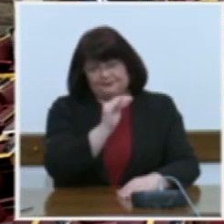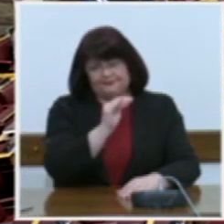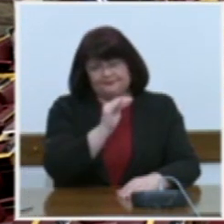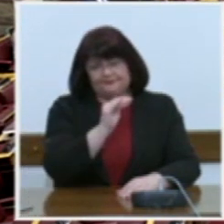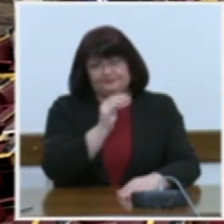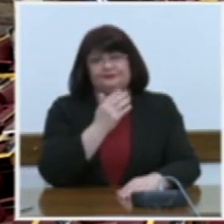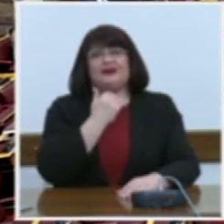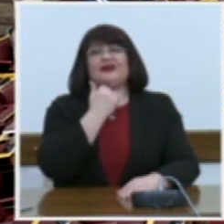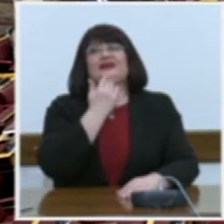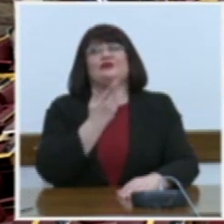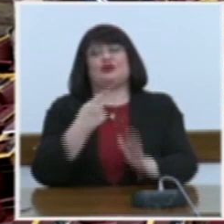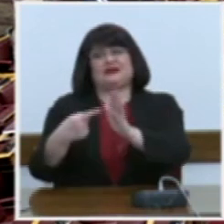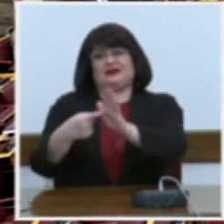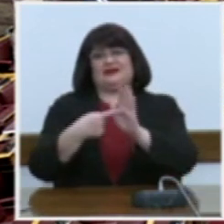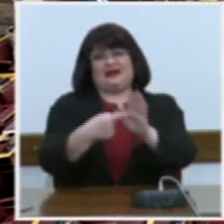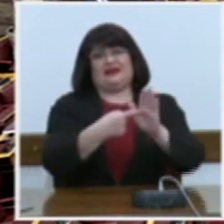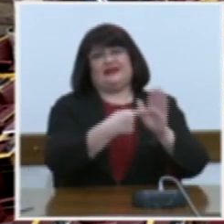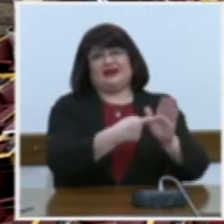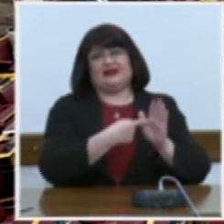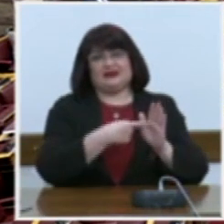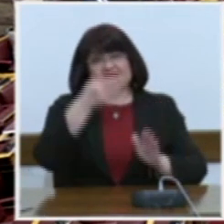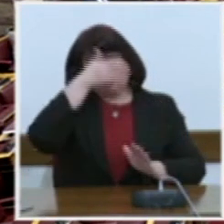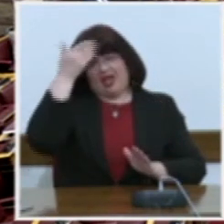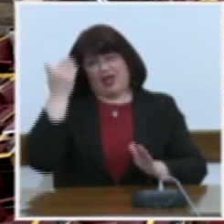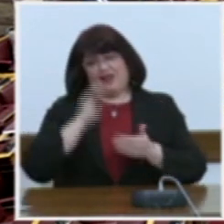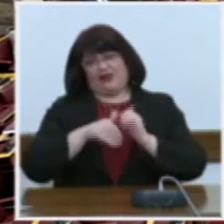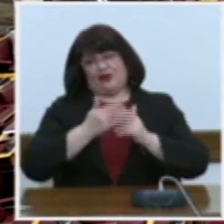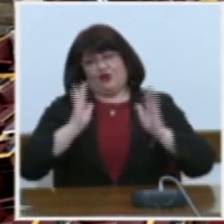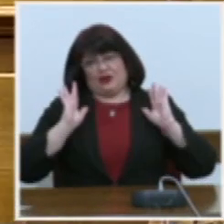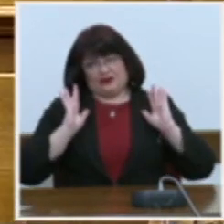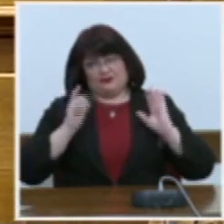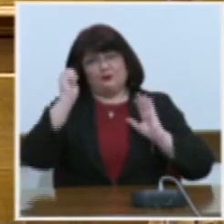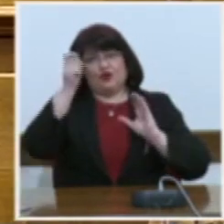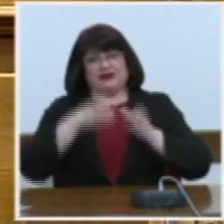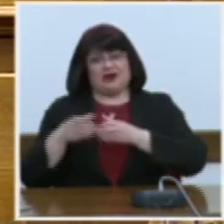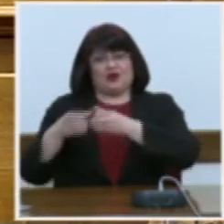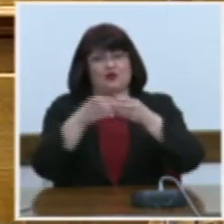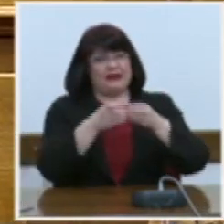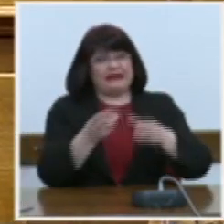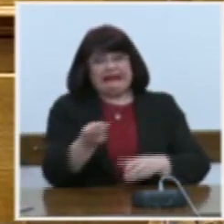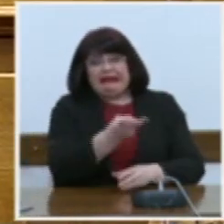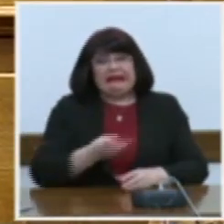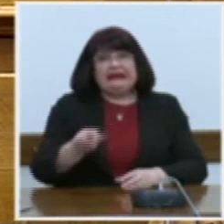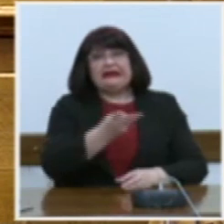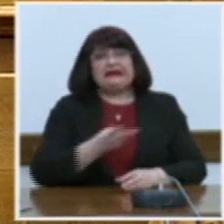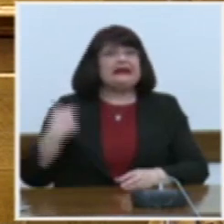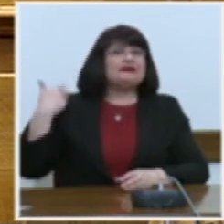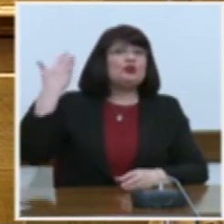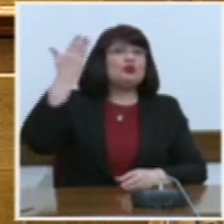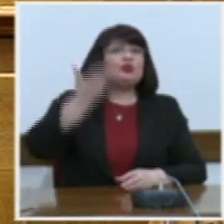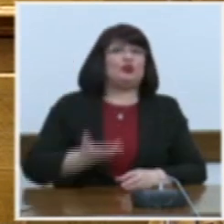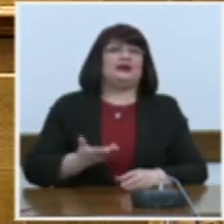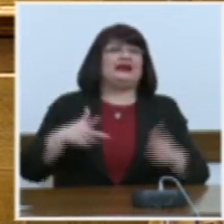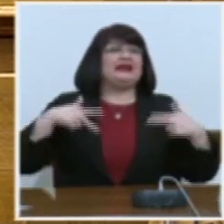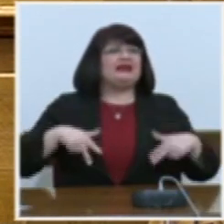να παριστάνετε ως κόμματα τις αθώες περιστερές. Όλοι εσείς, κυβερνώντας άλλος